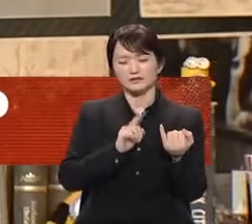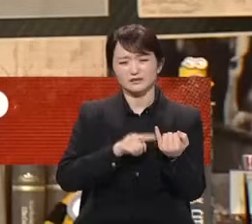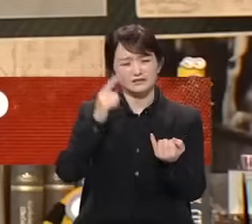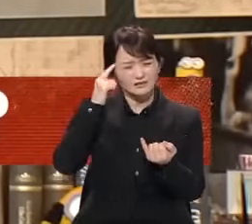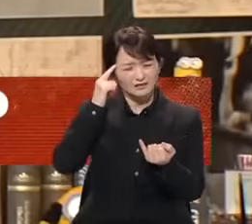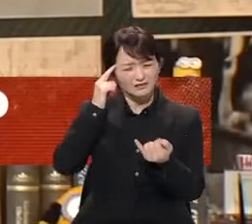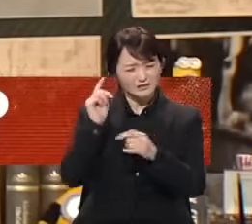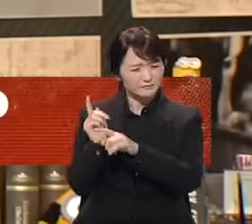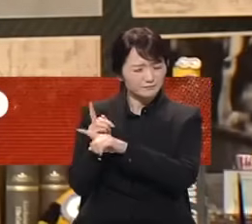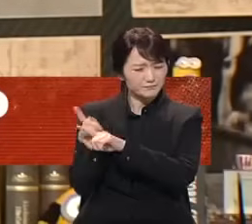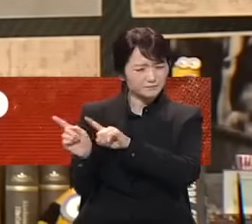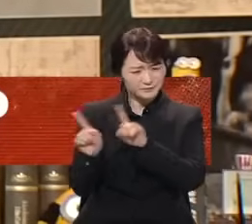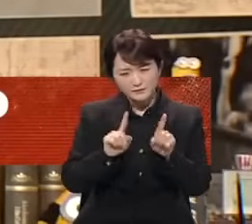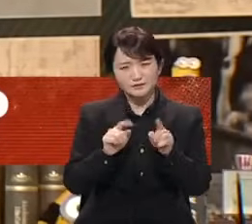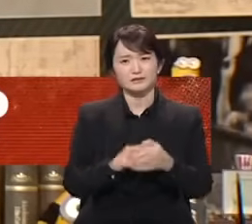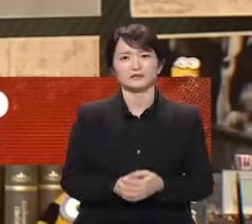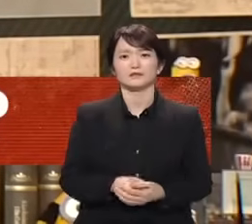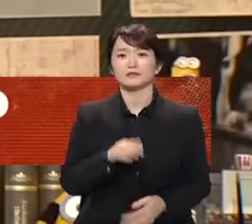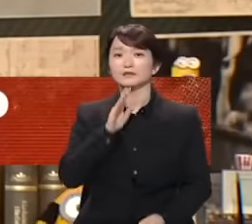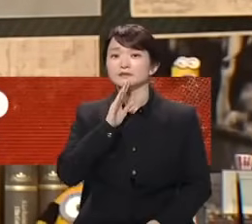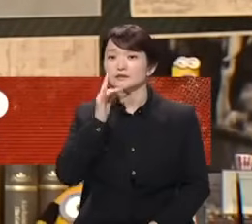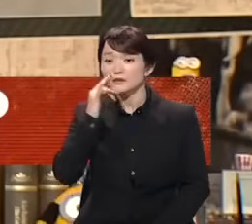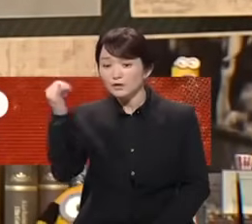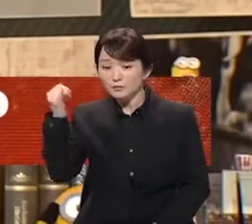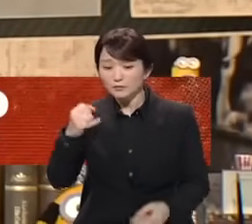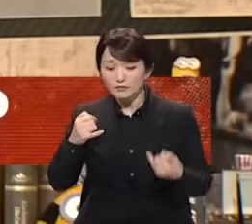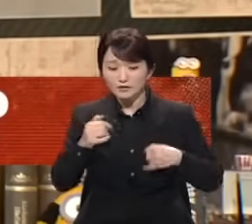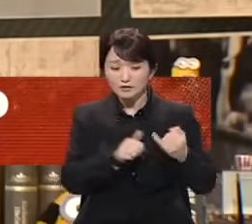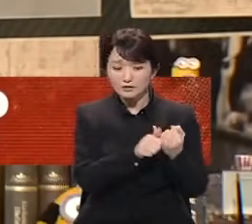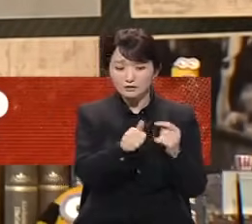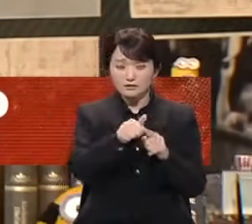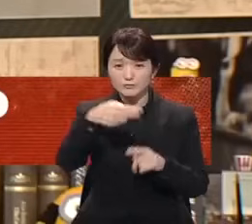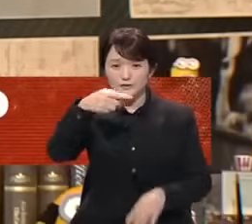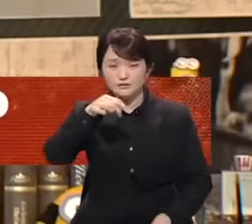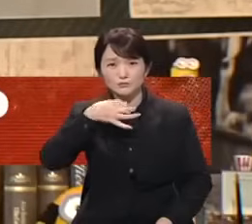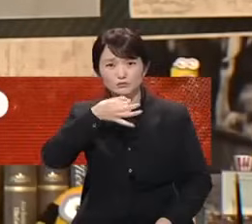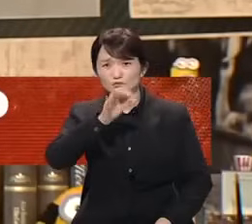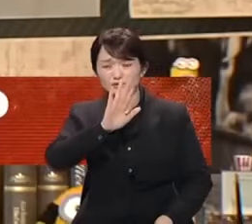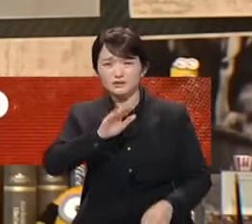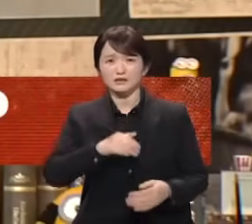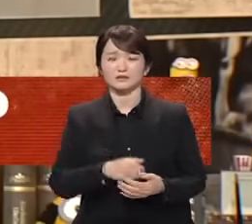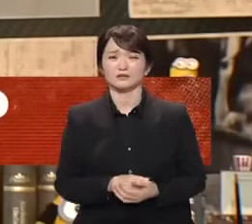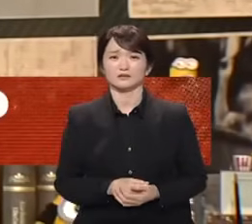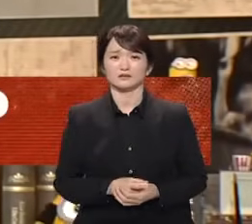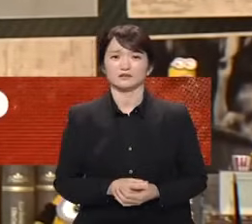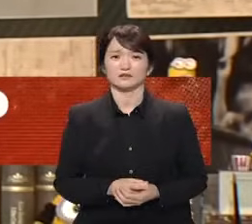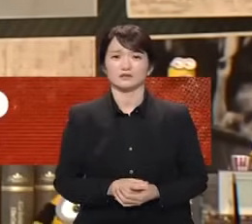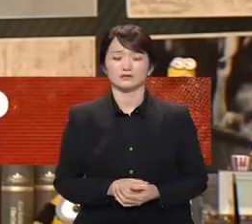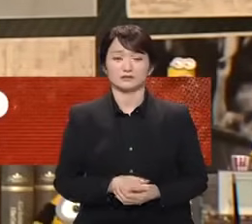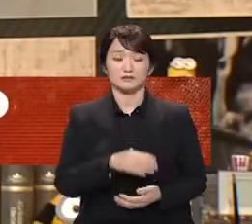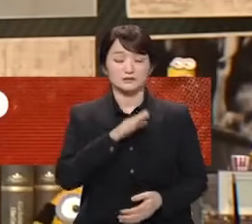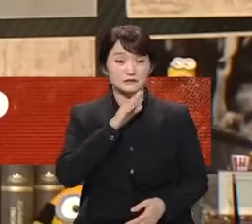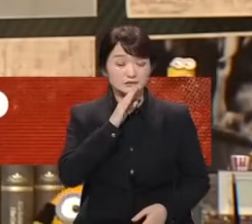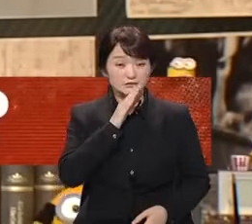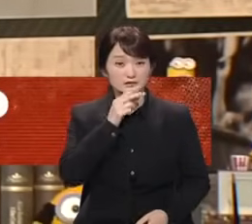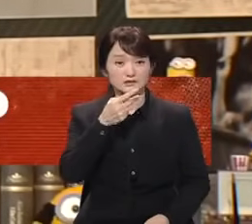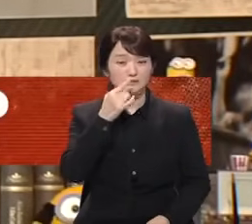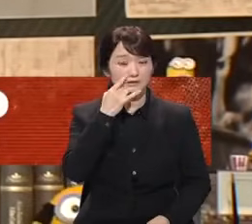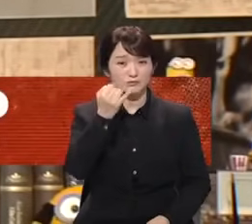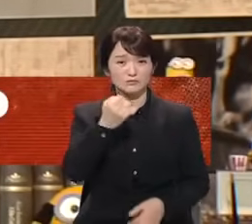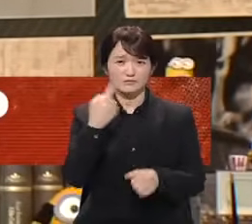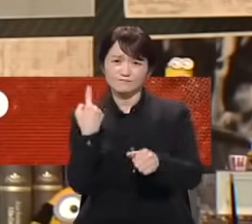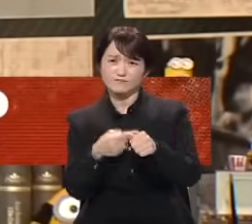차려. 세상 어느 친정엄마가 사위를 그 자식이라고 불러. 사부인한테 쌍욕을 해. 니네 엄마지만 그 진짜 교양머리 없는